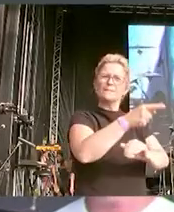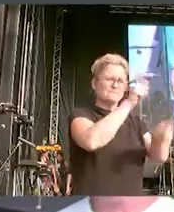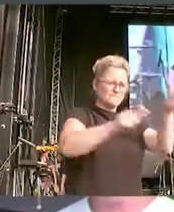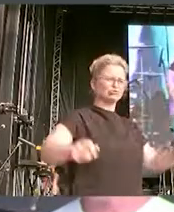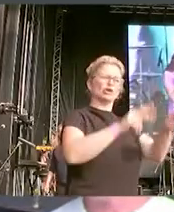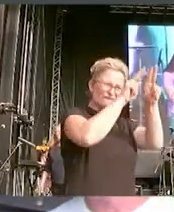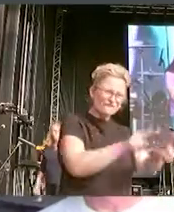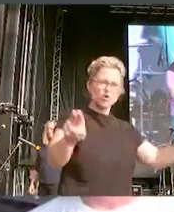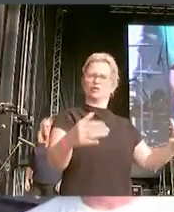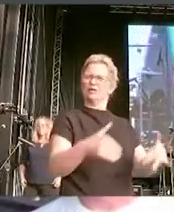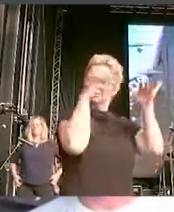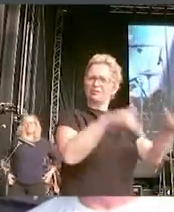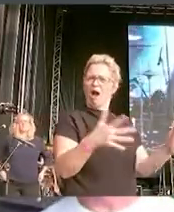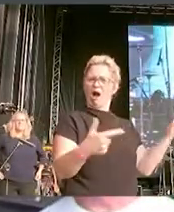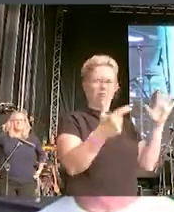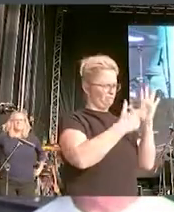Menschen